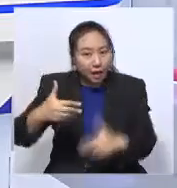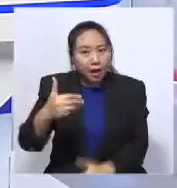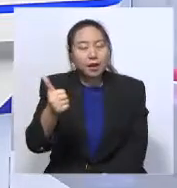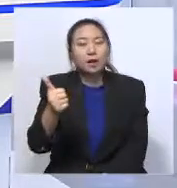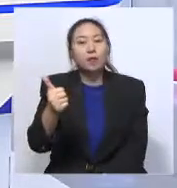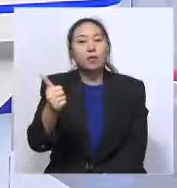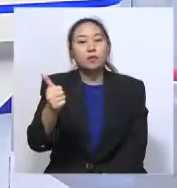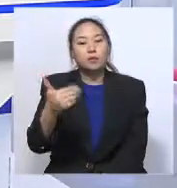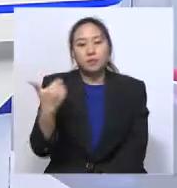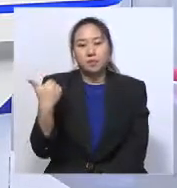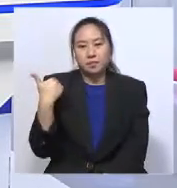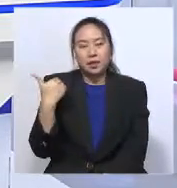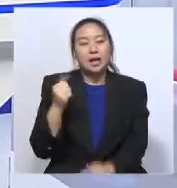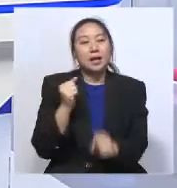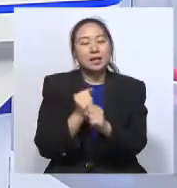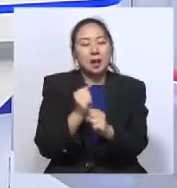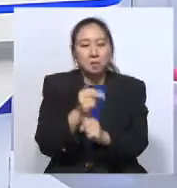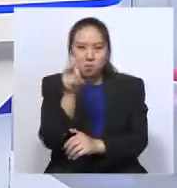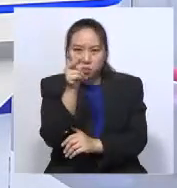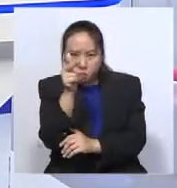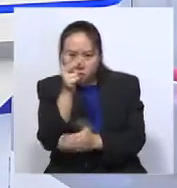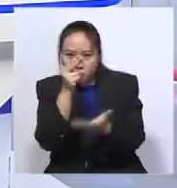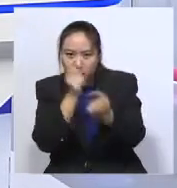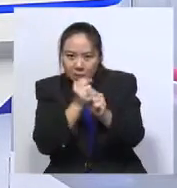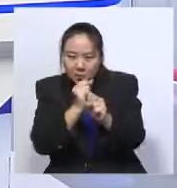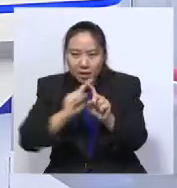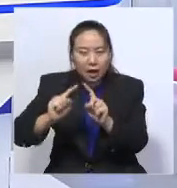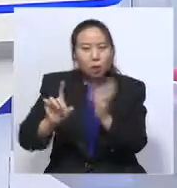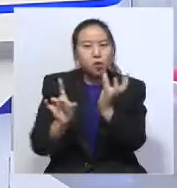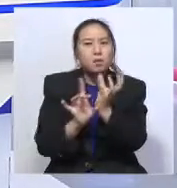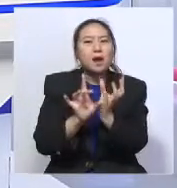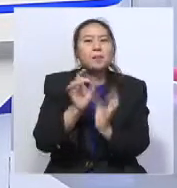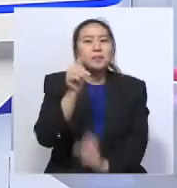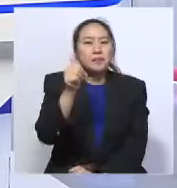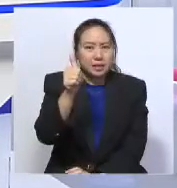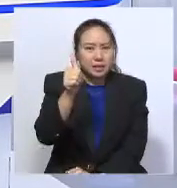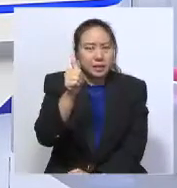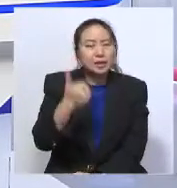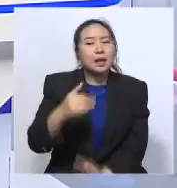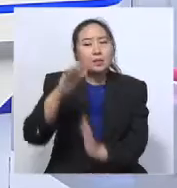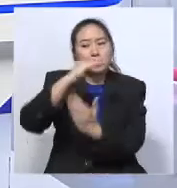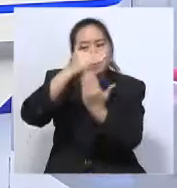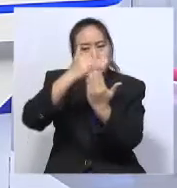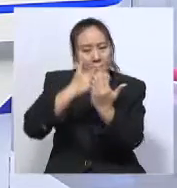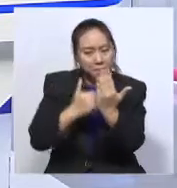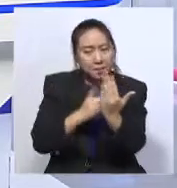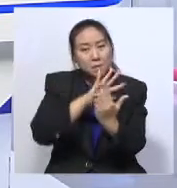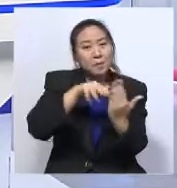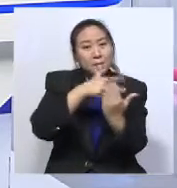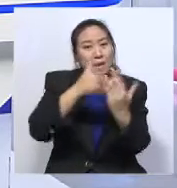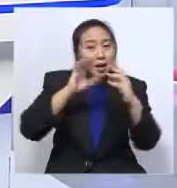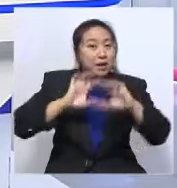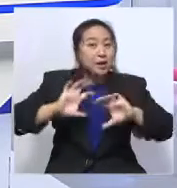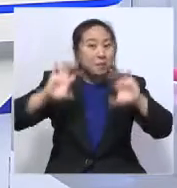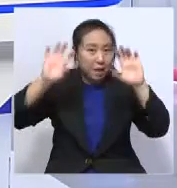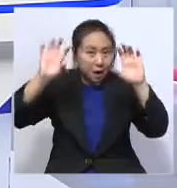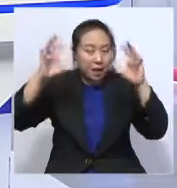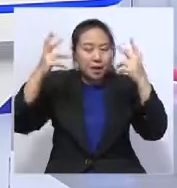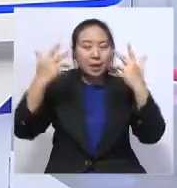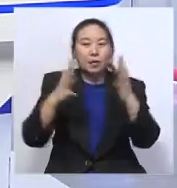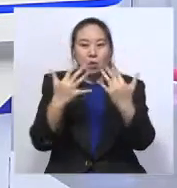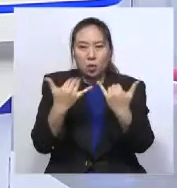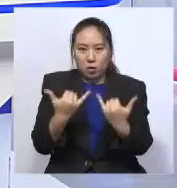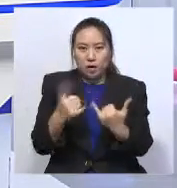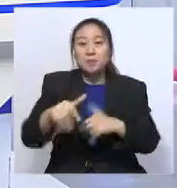ำให้เราสามารถทำรายการที่ดีมีคุณภาพสามารถสะท้อนเรื่องของนโยบายของรัฐได้แล้วคนที่ได้ประโยชน์ก็คือประชาช